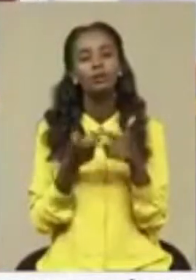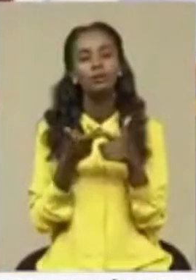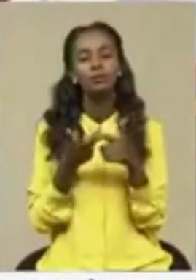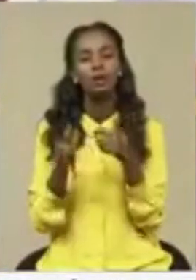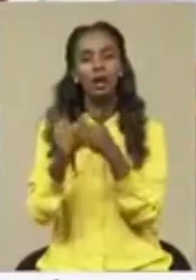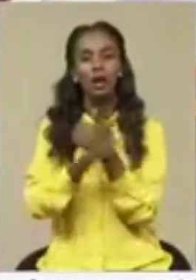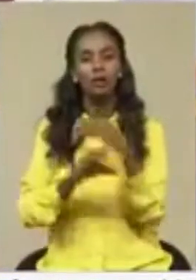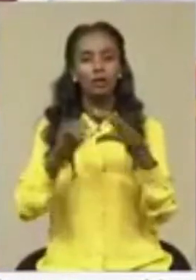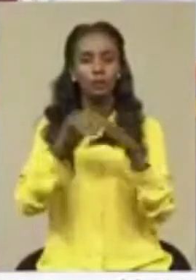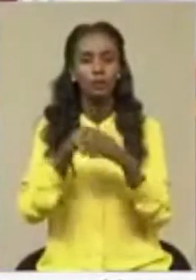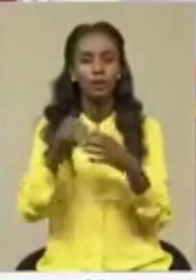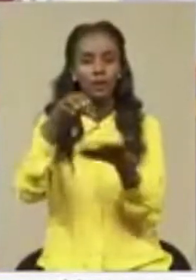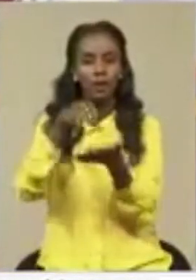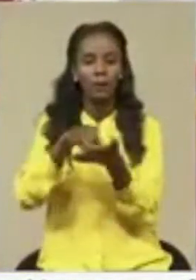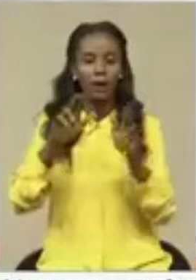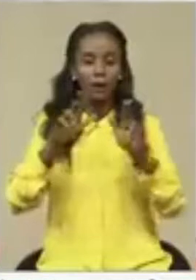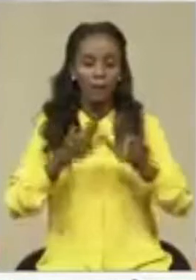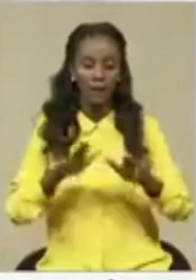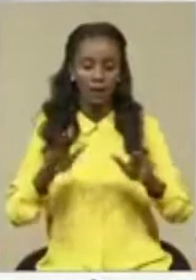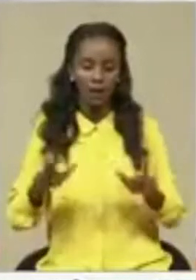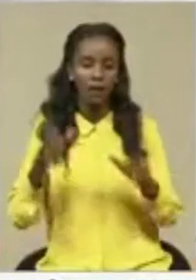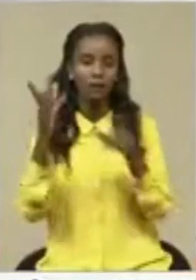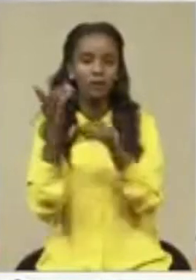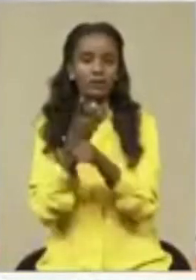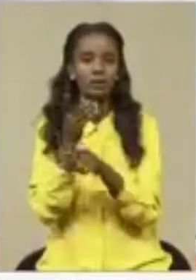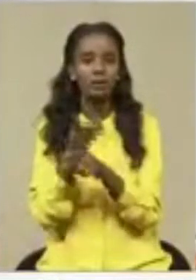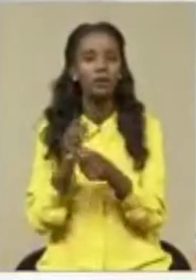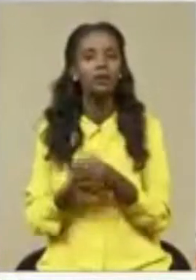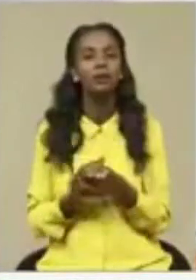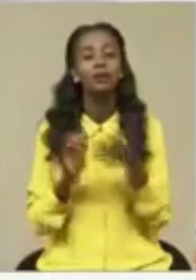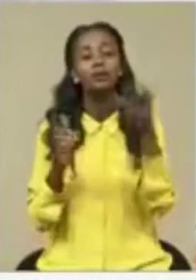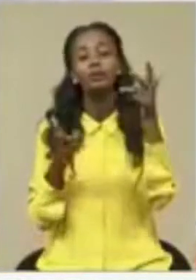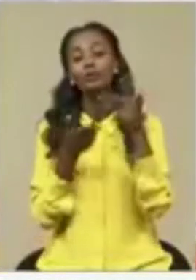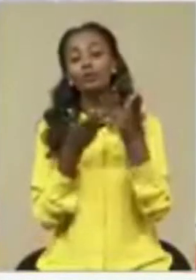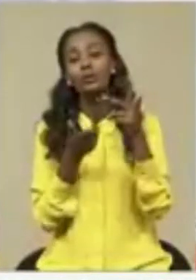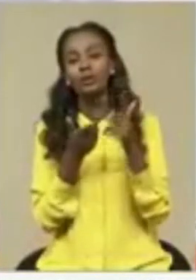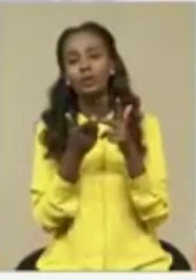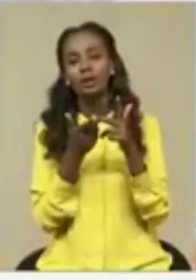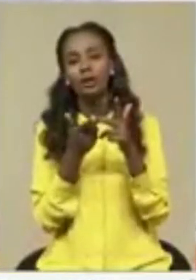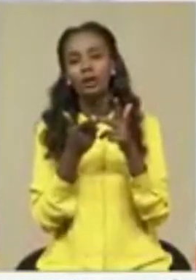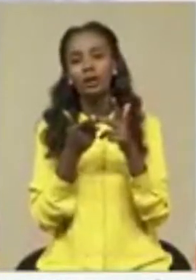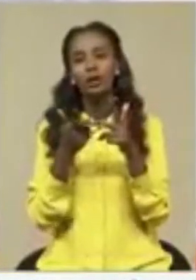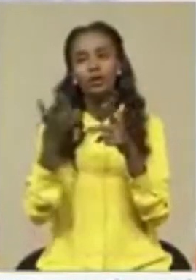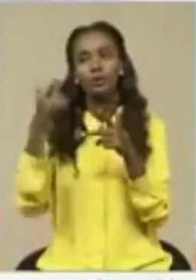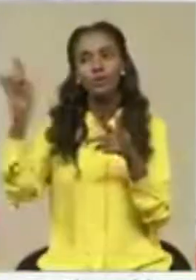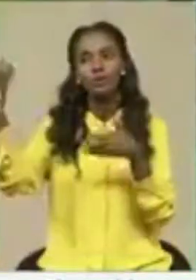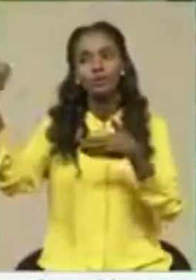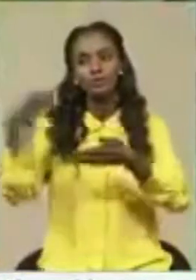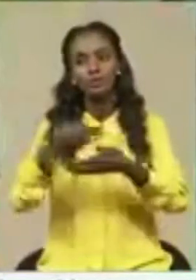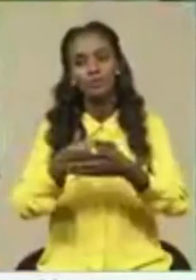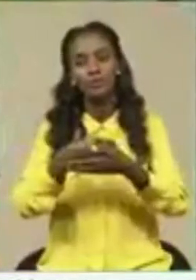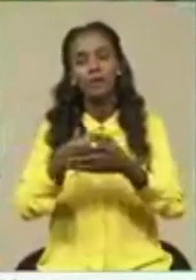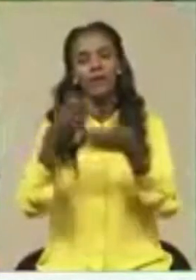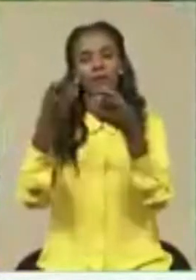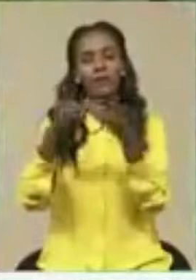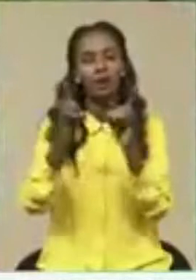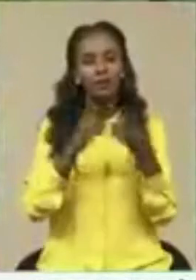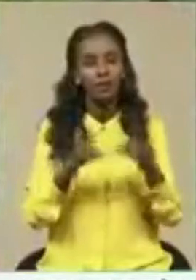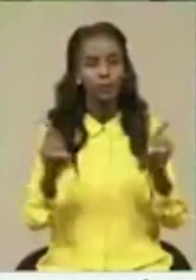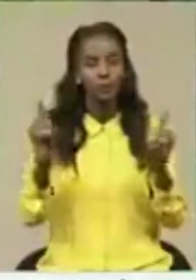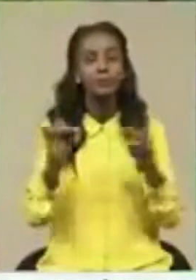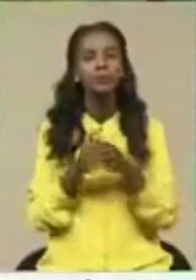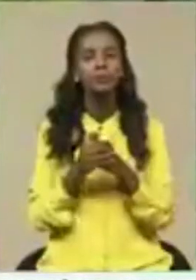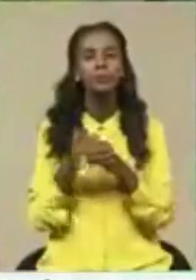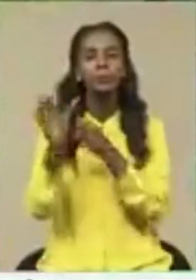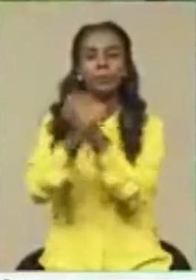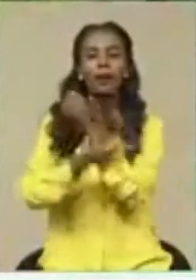የአገር ውስጥ የገበያ መረጋጋትን ይፈጥራል። ሶስተኛ፣ ከውጭ የምናስገባቸውን ፍራፍሬዎች